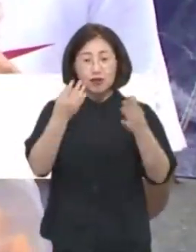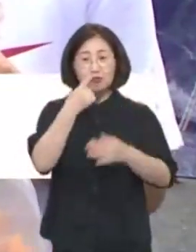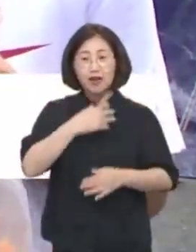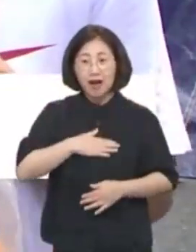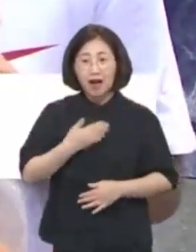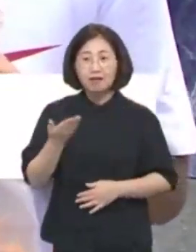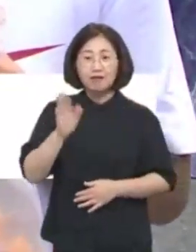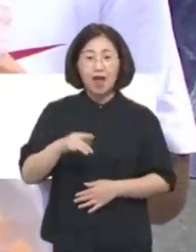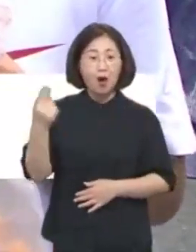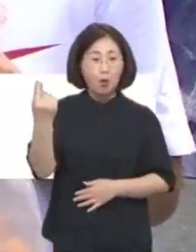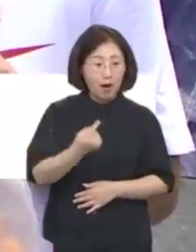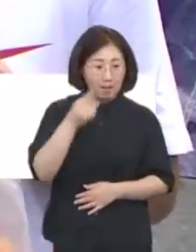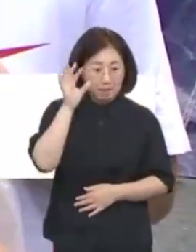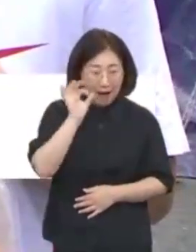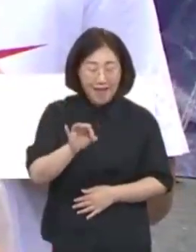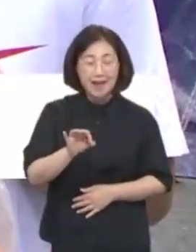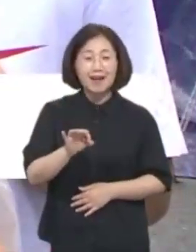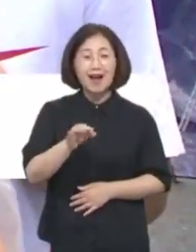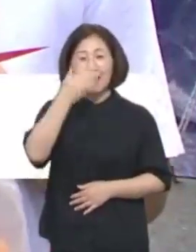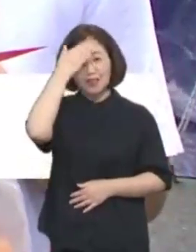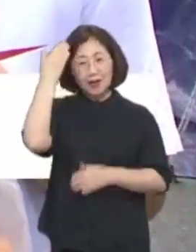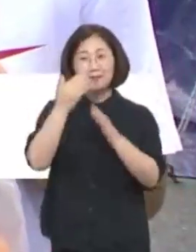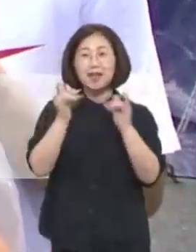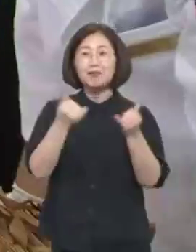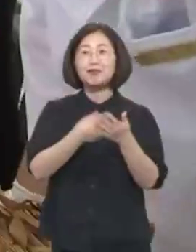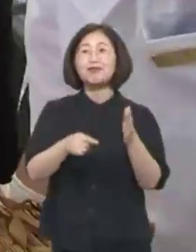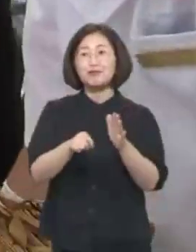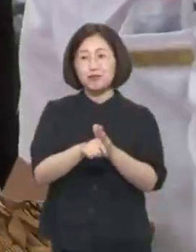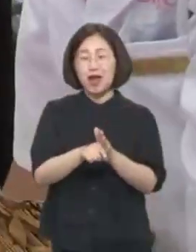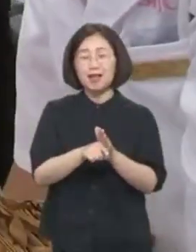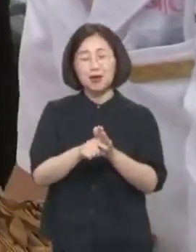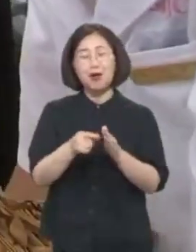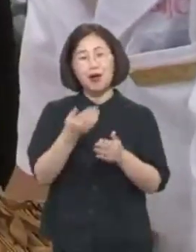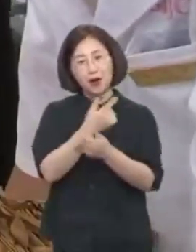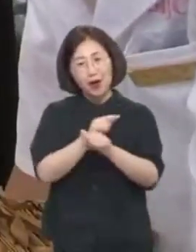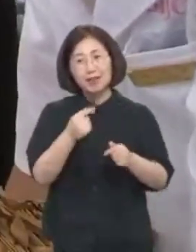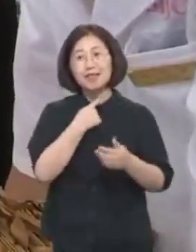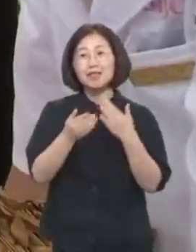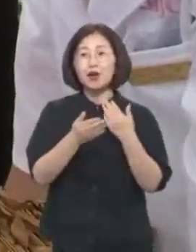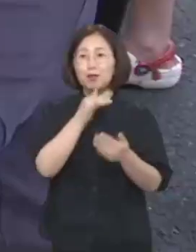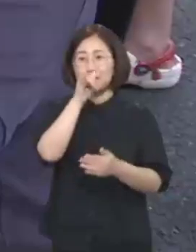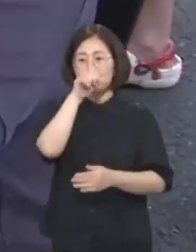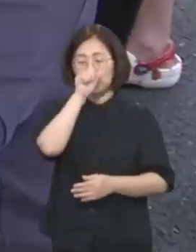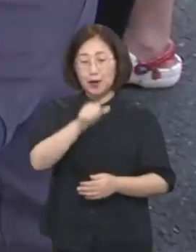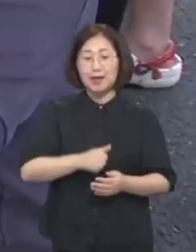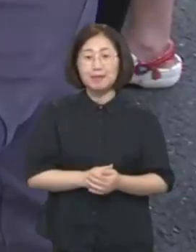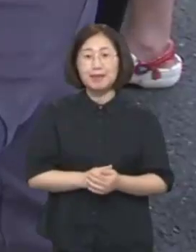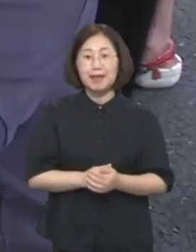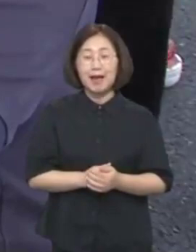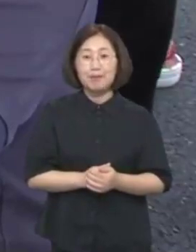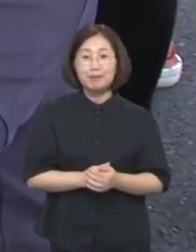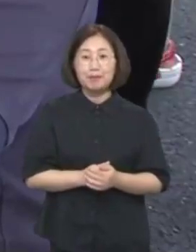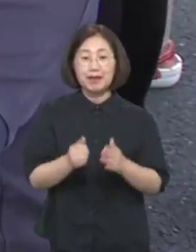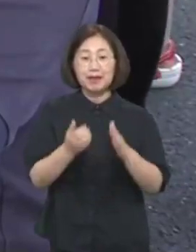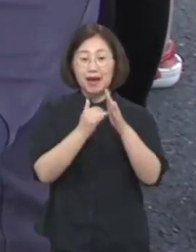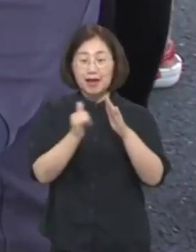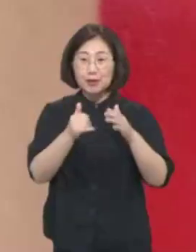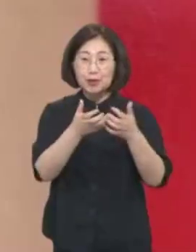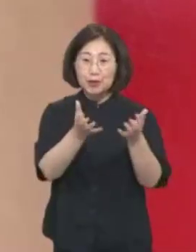청소년들을 위한 먹거리랑 공연도 있는 것 같아서 좋아요. 제가 제조 체험을 하는 행사장은 단연 인기를 모아 가족